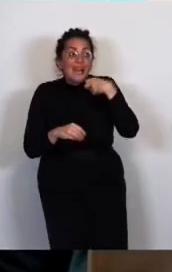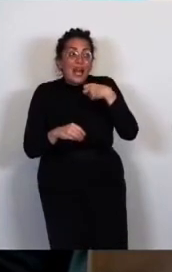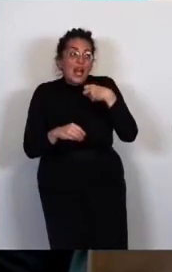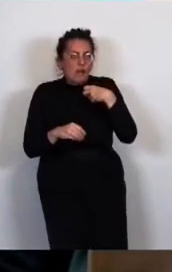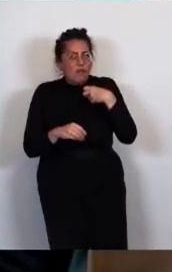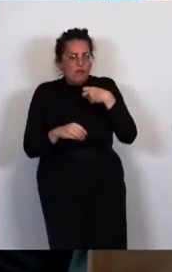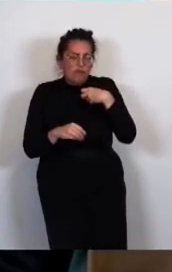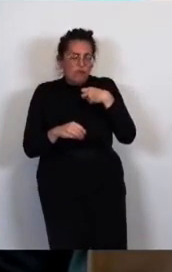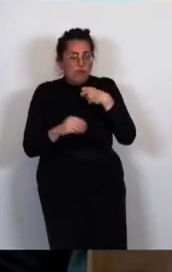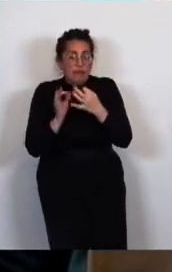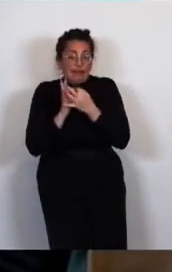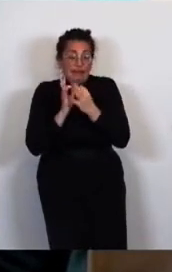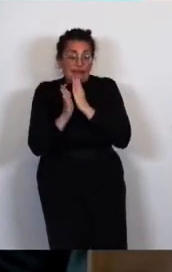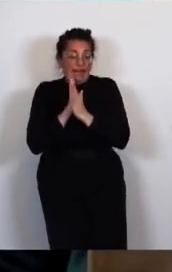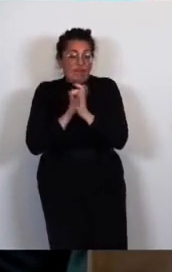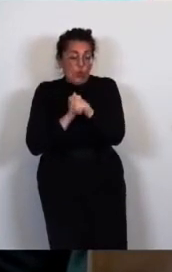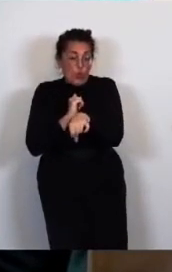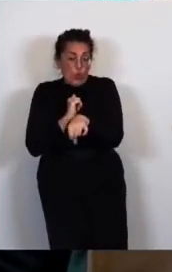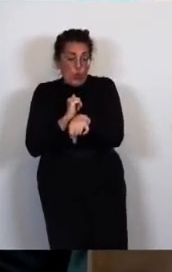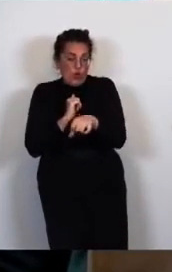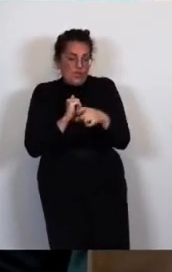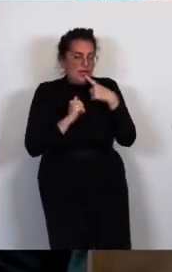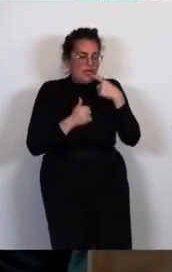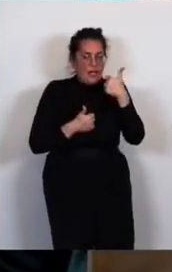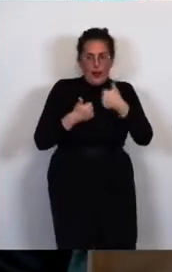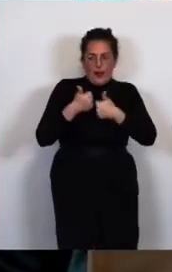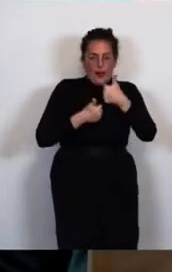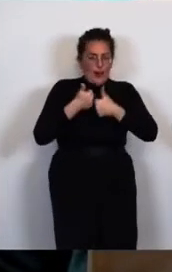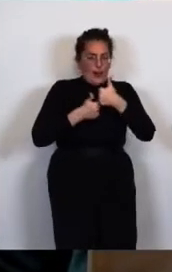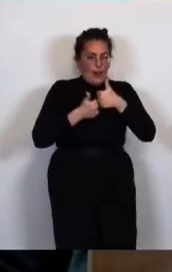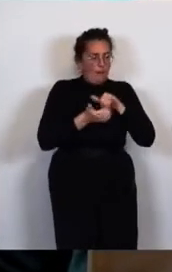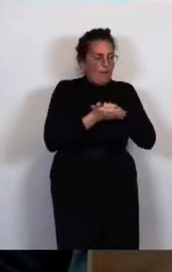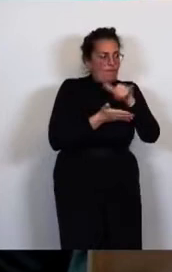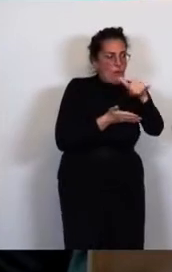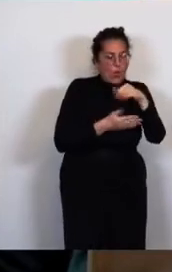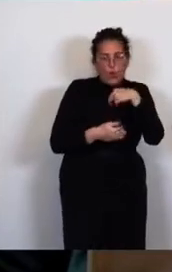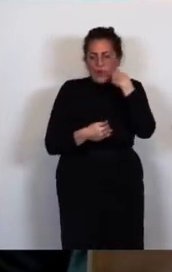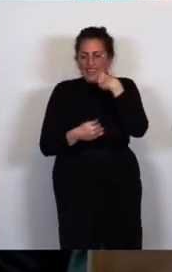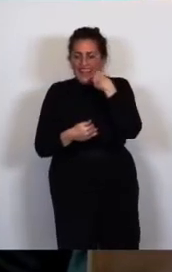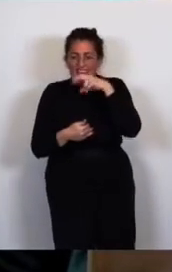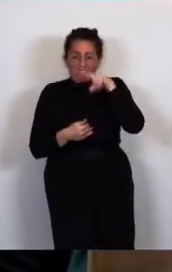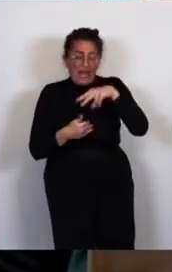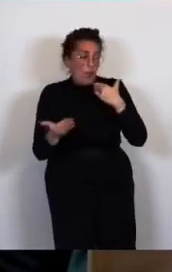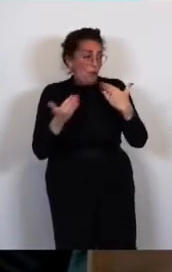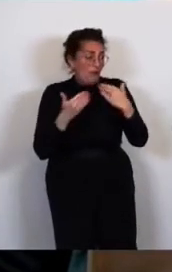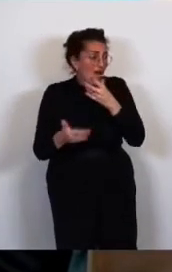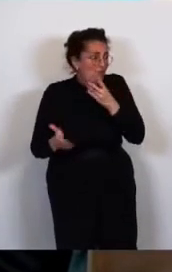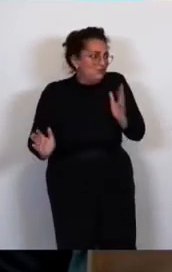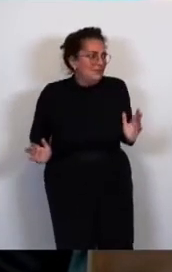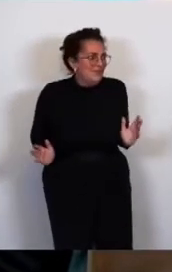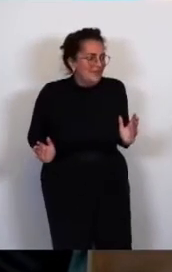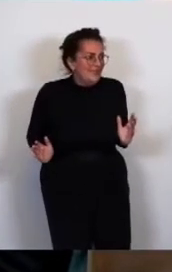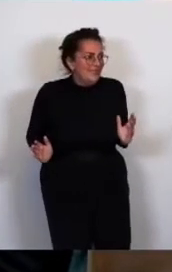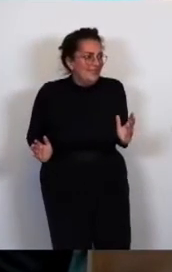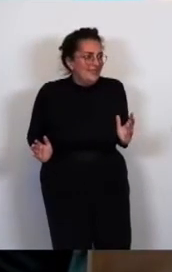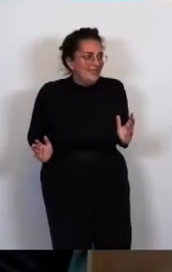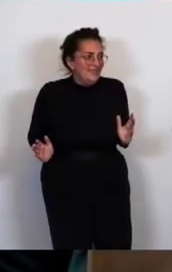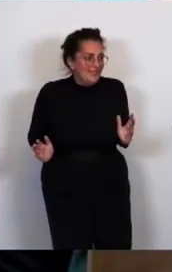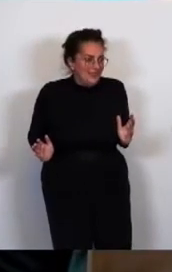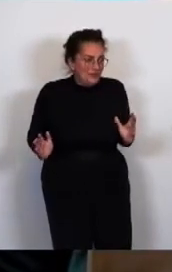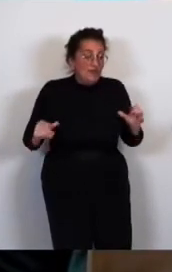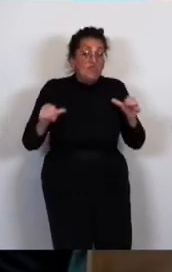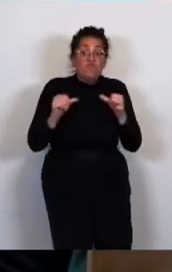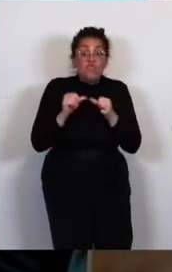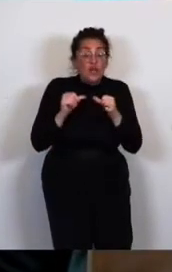Donc, la question de la compétition avec le train, en réalité, ne se pose pas. Donc, il est temps de s'interroger sur la poursuite d'un